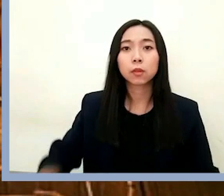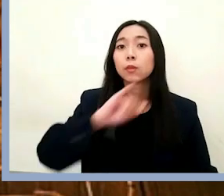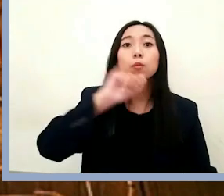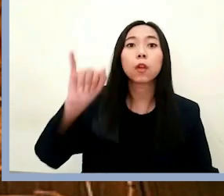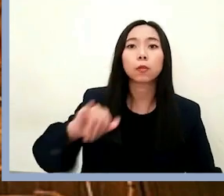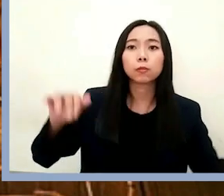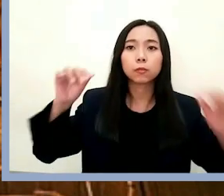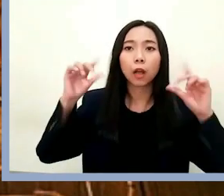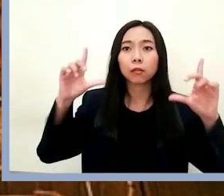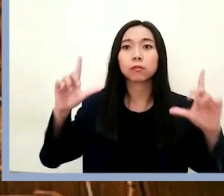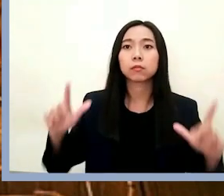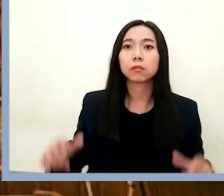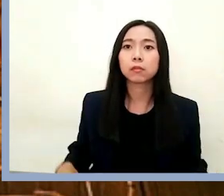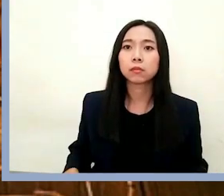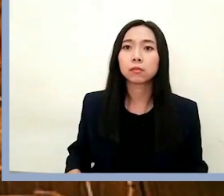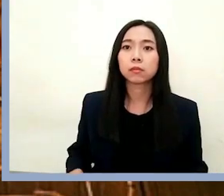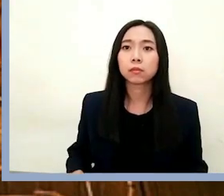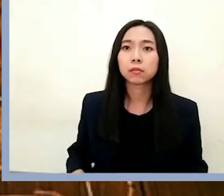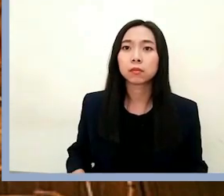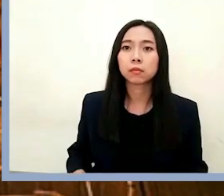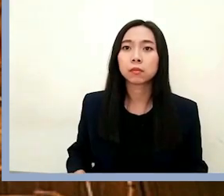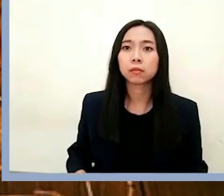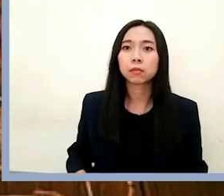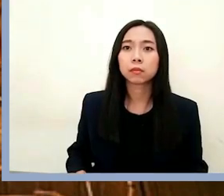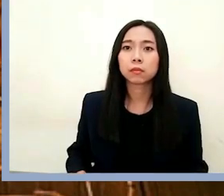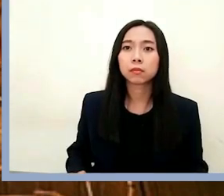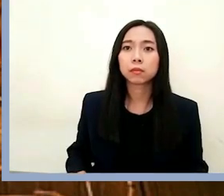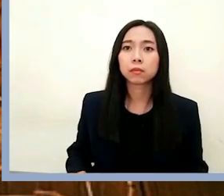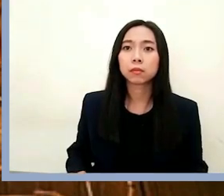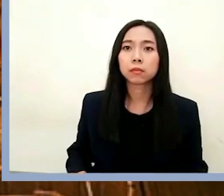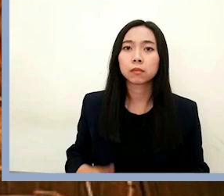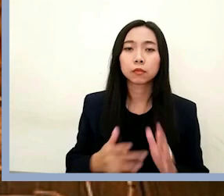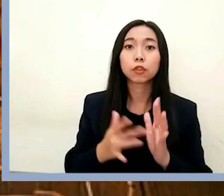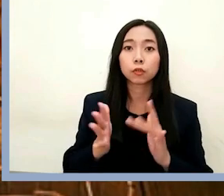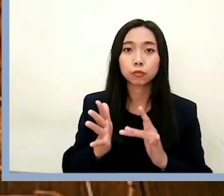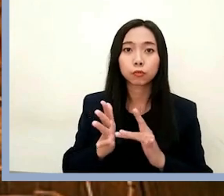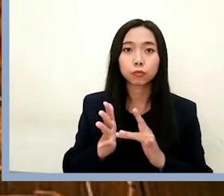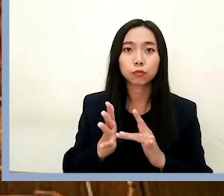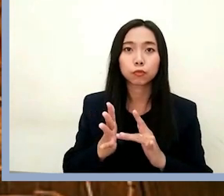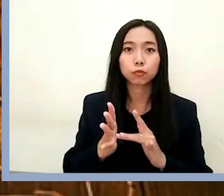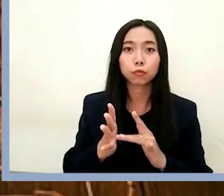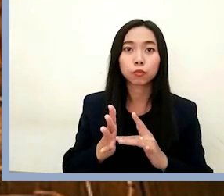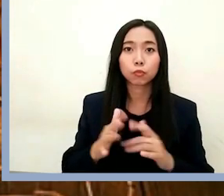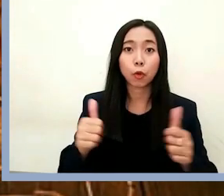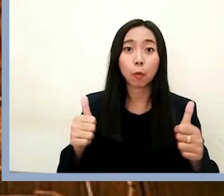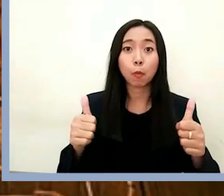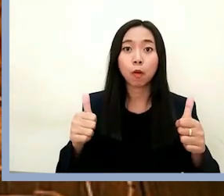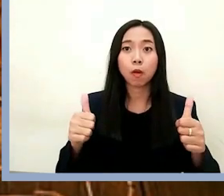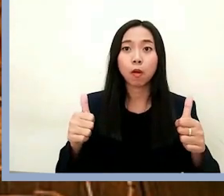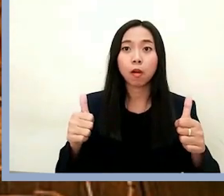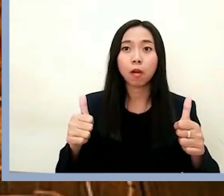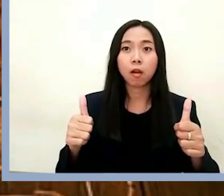terjadi karena apa Karena tokoh Yesus itu sangat populer sekali seorang yang begitu